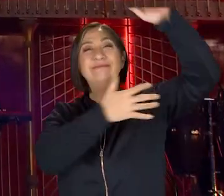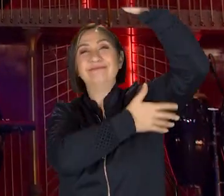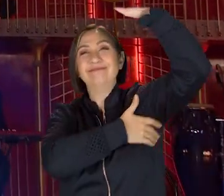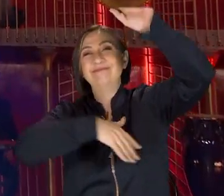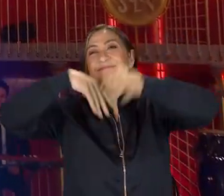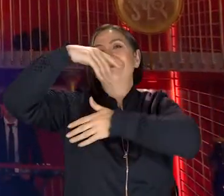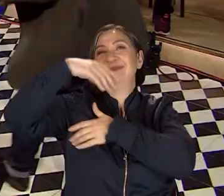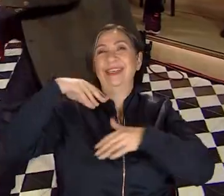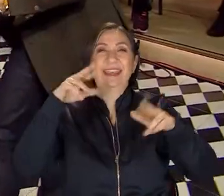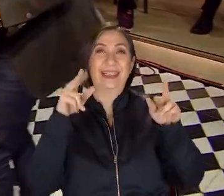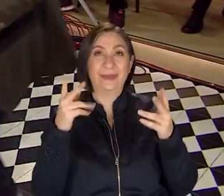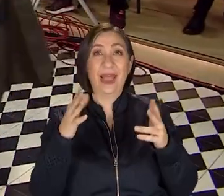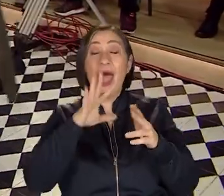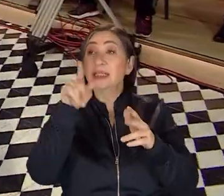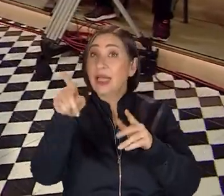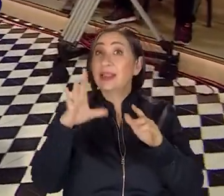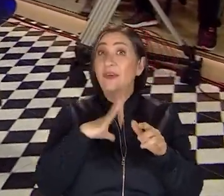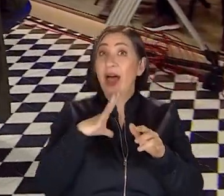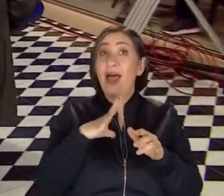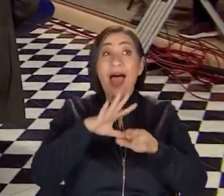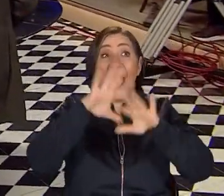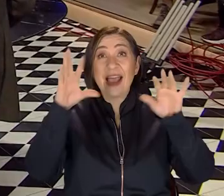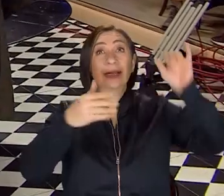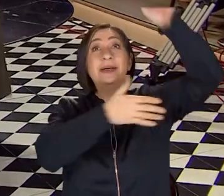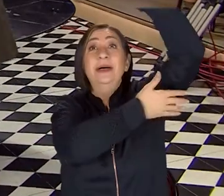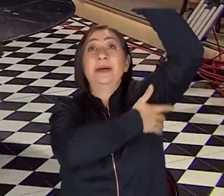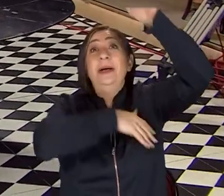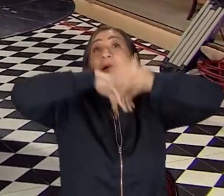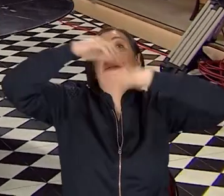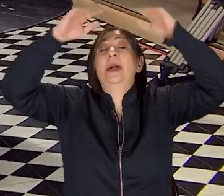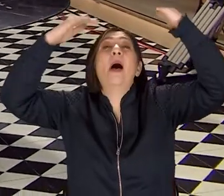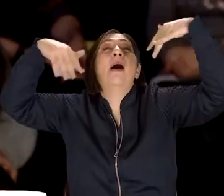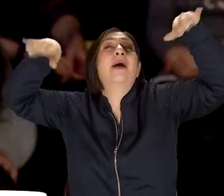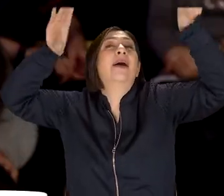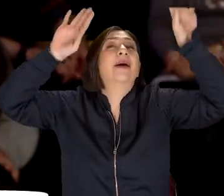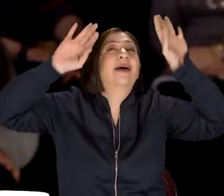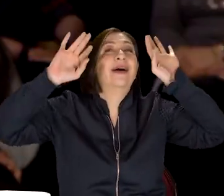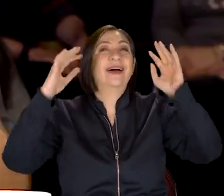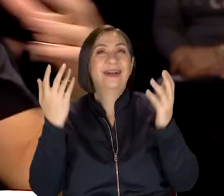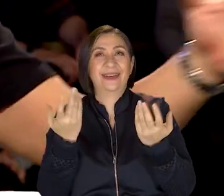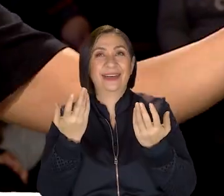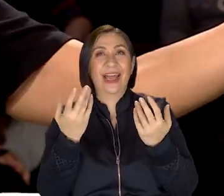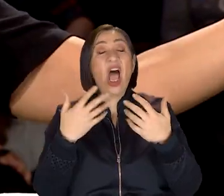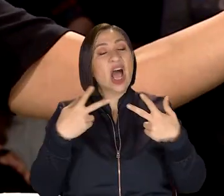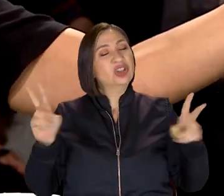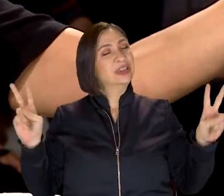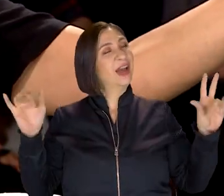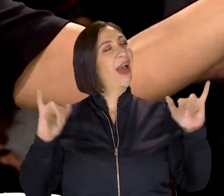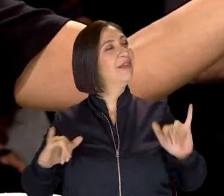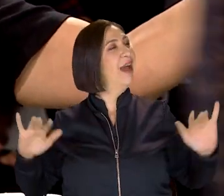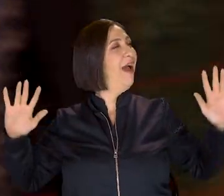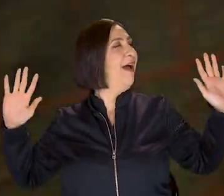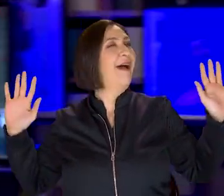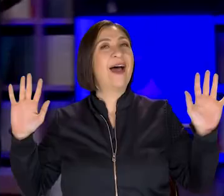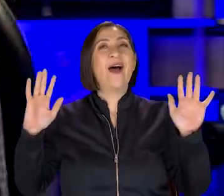sonra bu. Bak herkes sende de var. Herkes koltuklarını kollarını kaldırıyor. Evet. Açığız yani. Değil mi? Evet, herkes